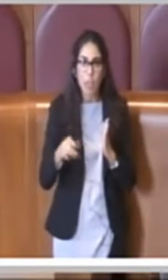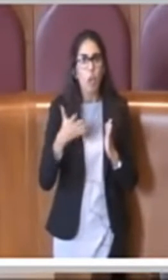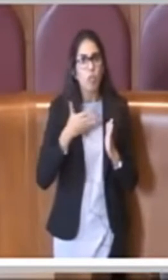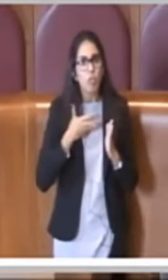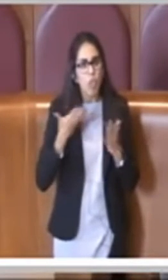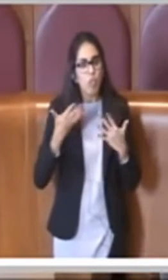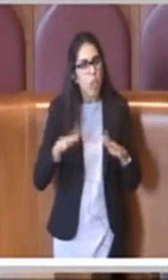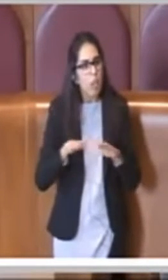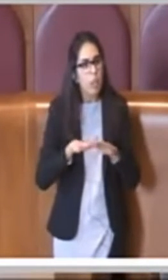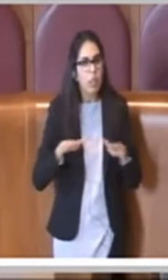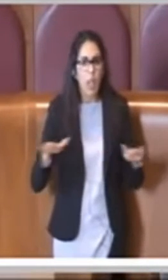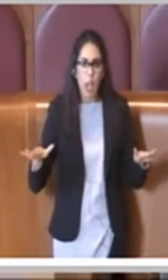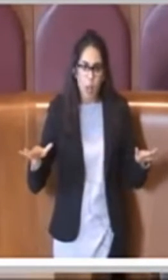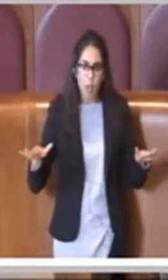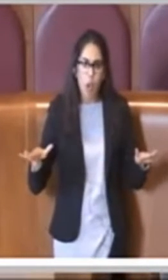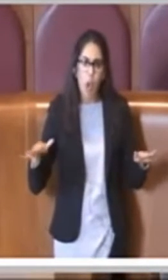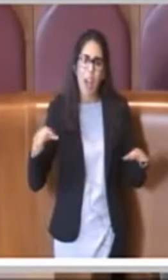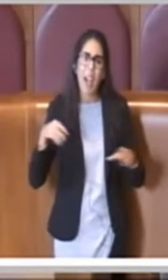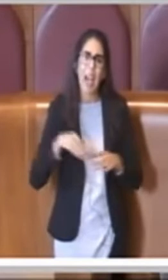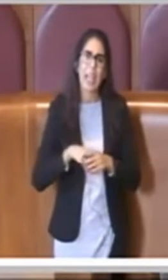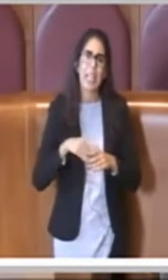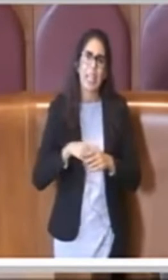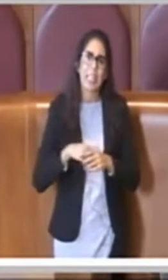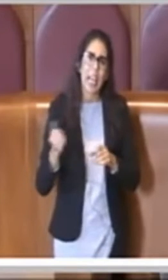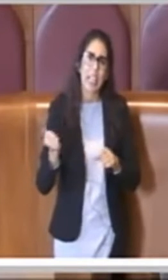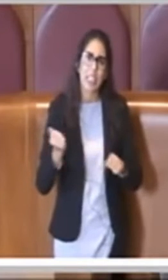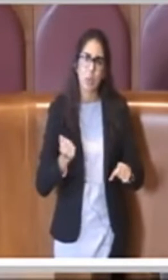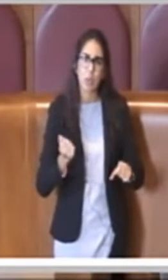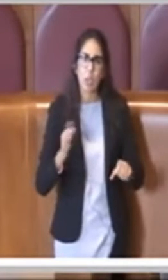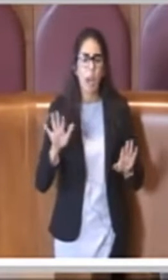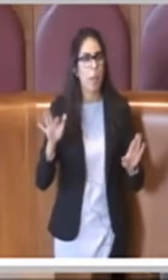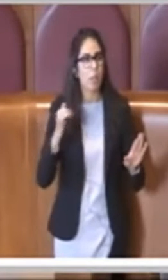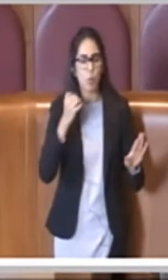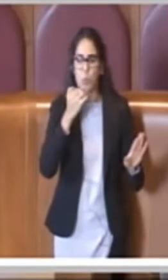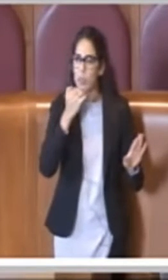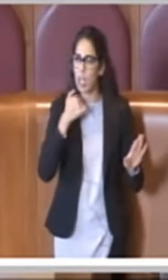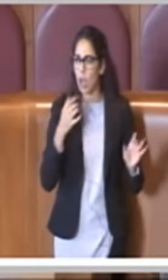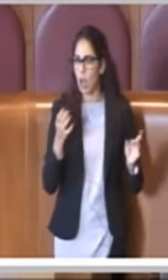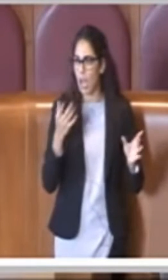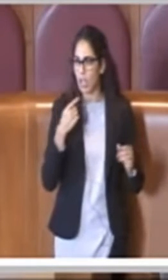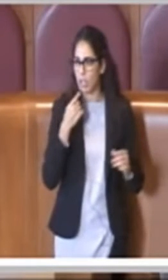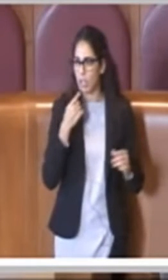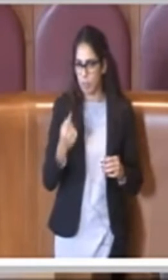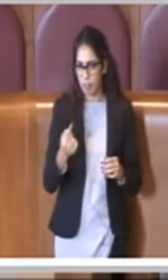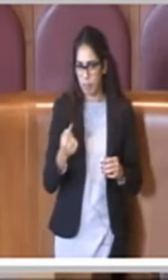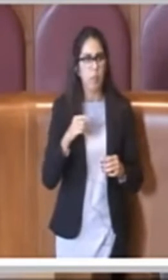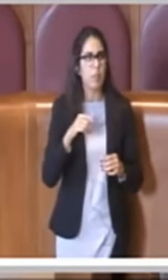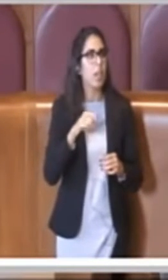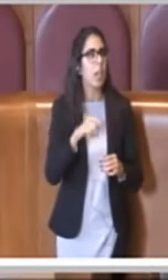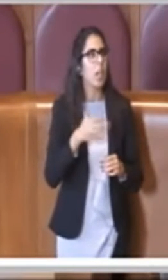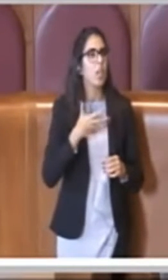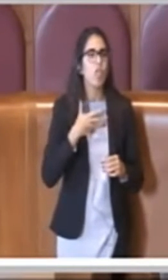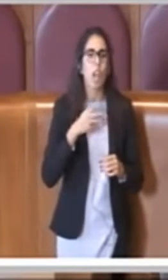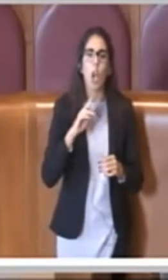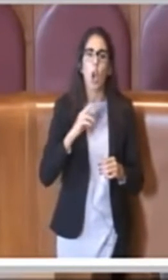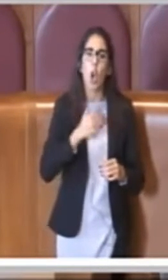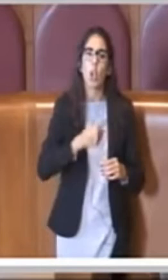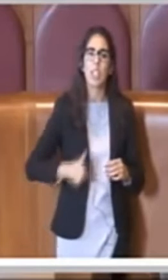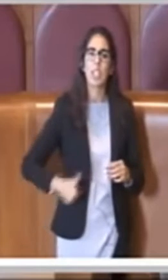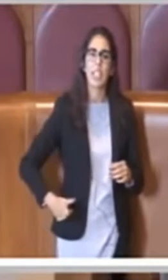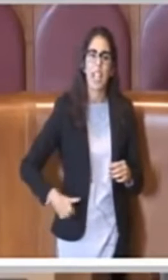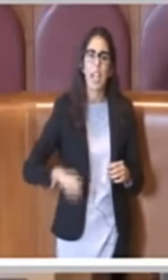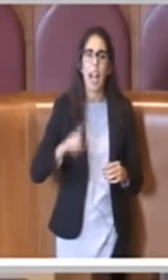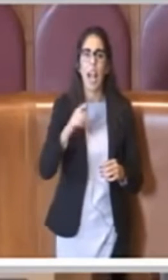pubblicamente, che ho preso la parola perché la consigliera Teresa Zotta, che è anche vice sindaco di Roma Metropoli, di